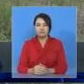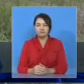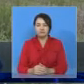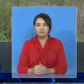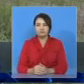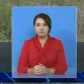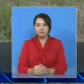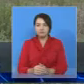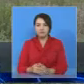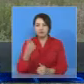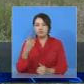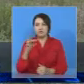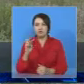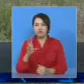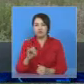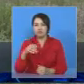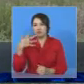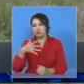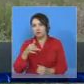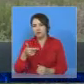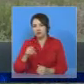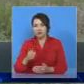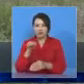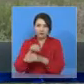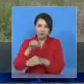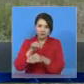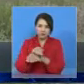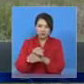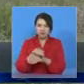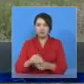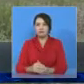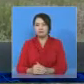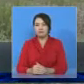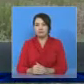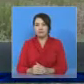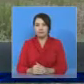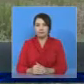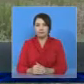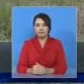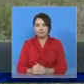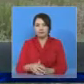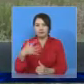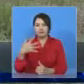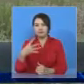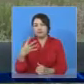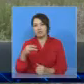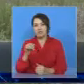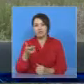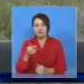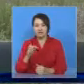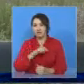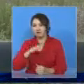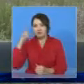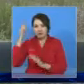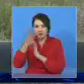Ол бір тоннаға 50 грамм қосылады, 50-40 грамм. Ол 50-40 грамм деген өзіңіз түсінесіз,